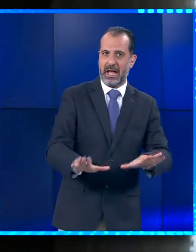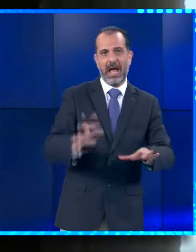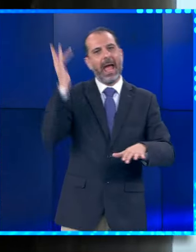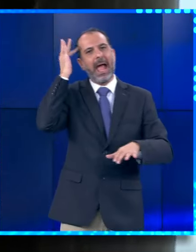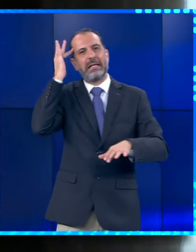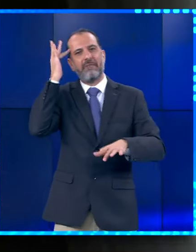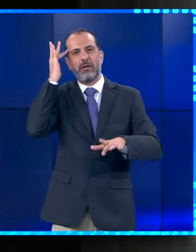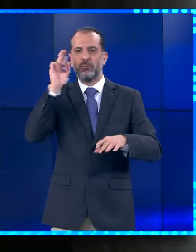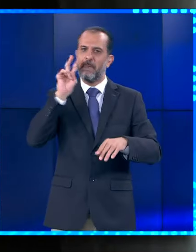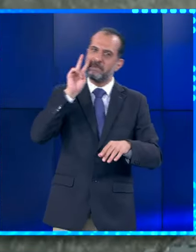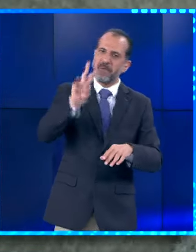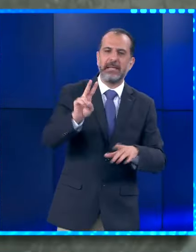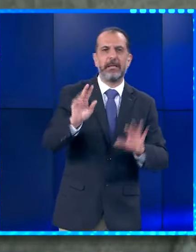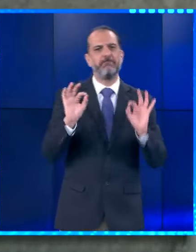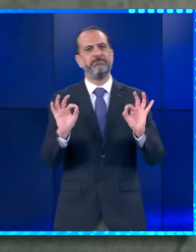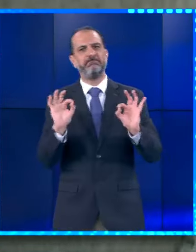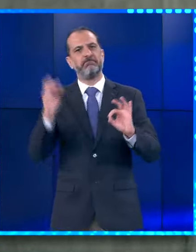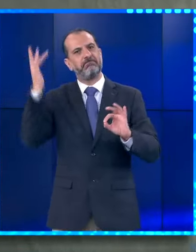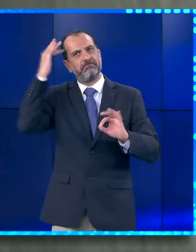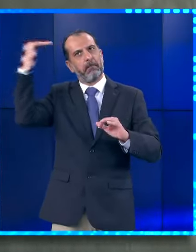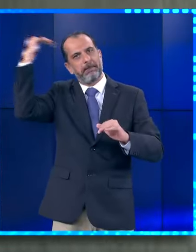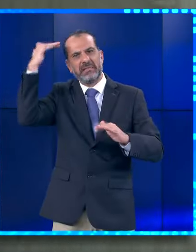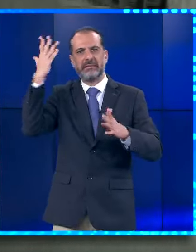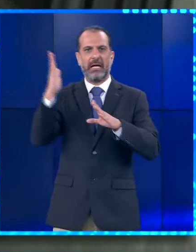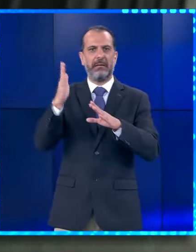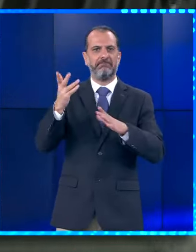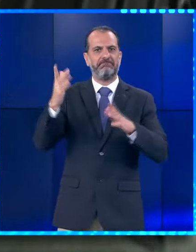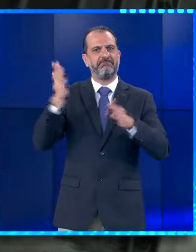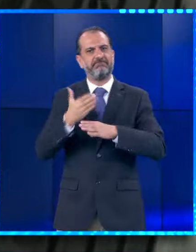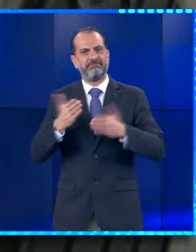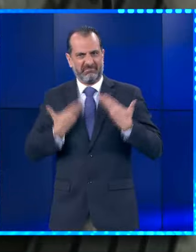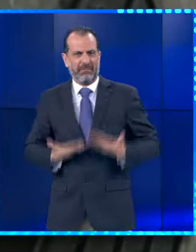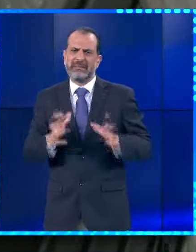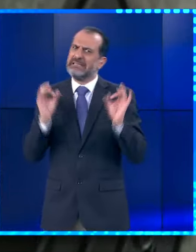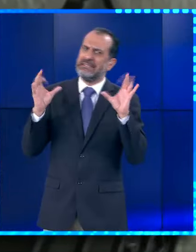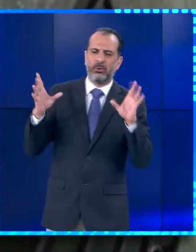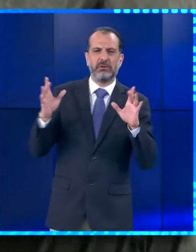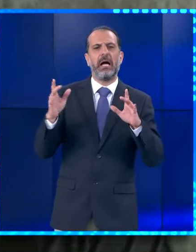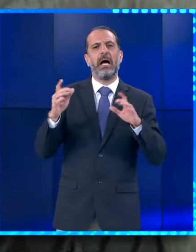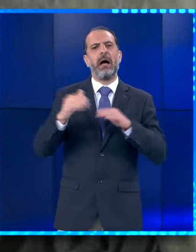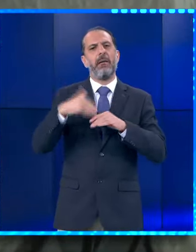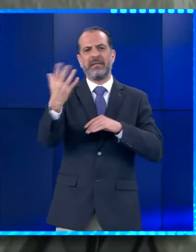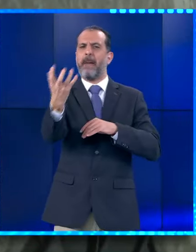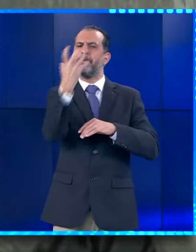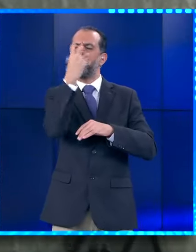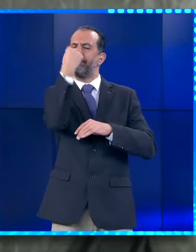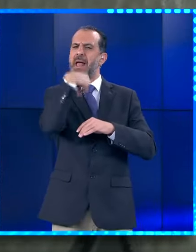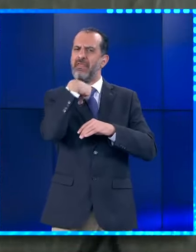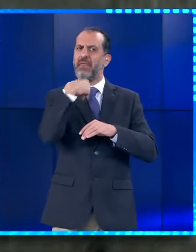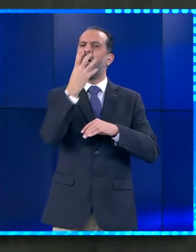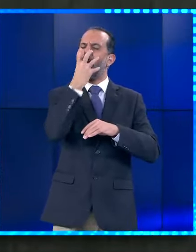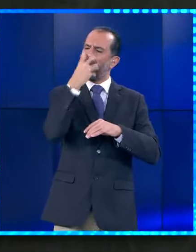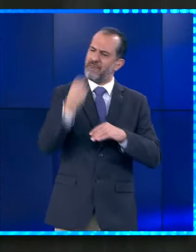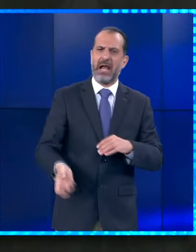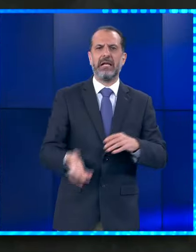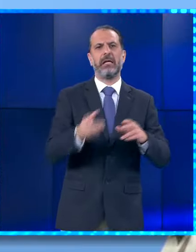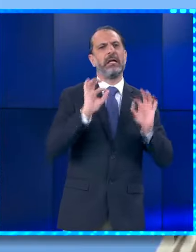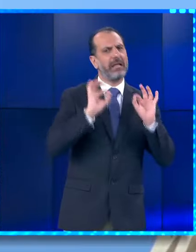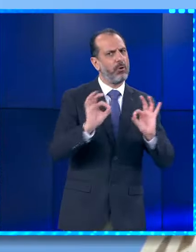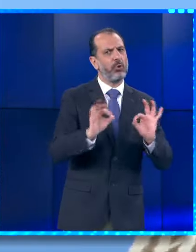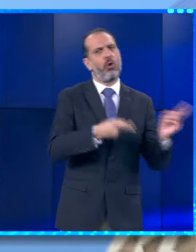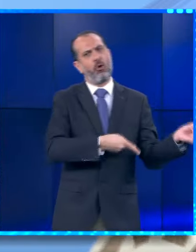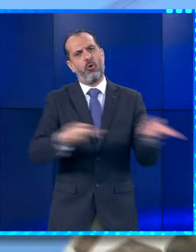του, δείχνει ότι δεν έχει υποστεί κρανοκεφαλικές κακώσεις και τις επόμενες μέρες αναμένεται να αποσωληνωθεί και να οδηγηθεί σε θάλαμο του